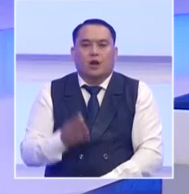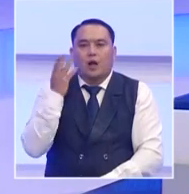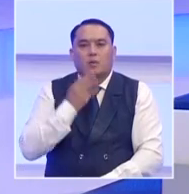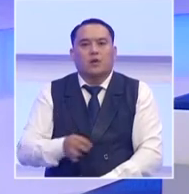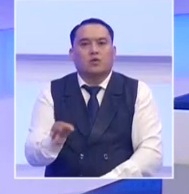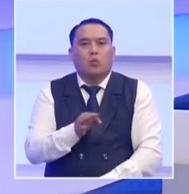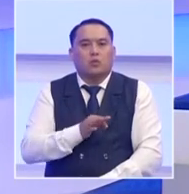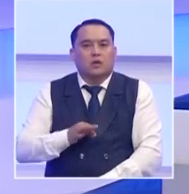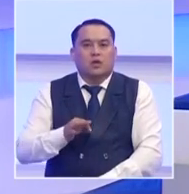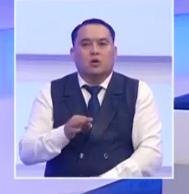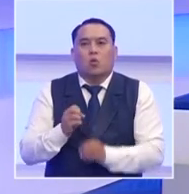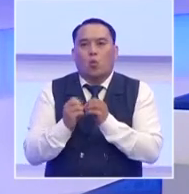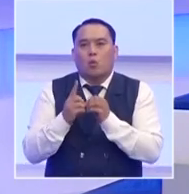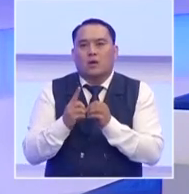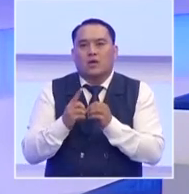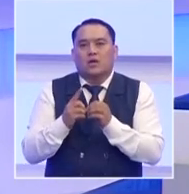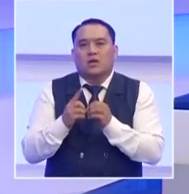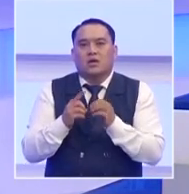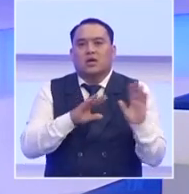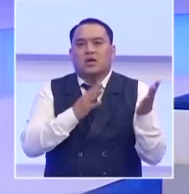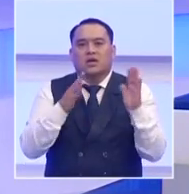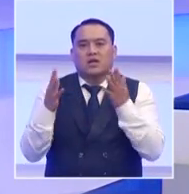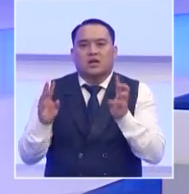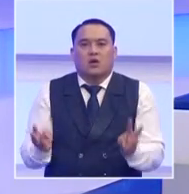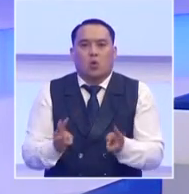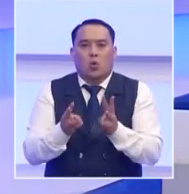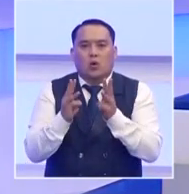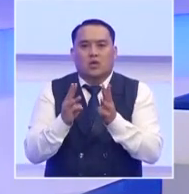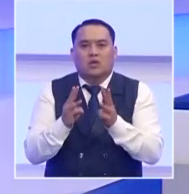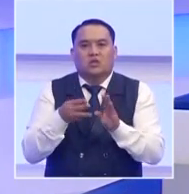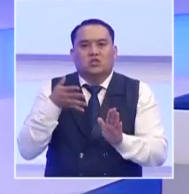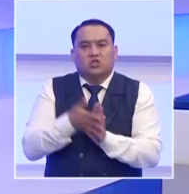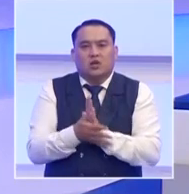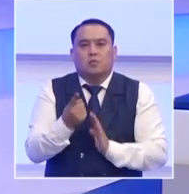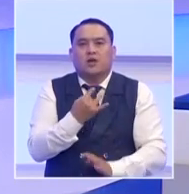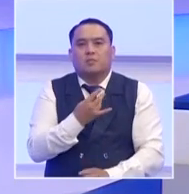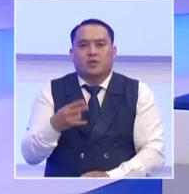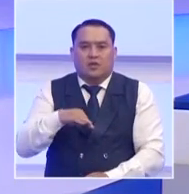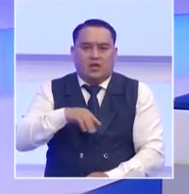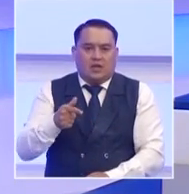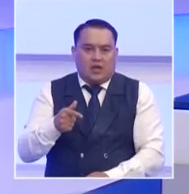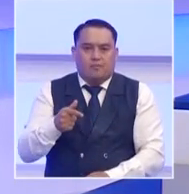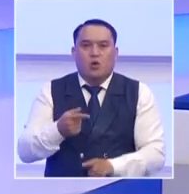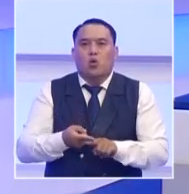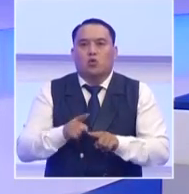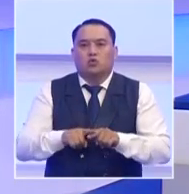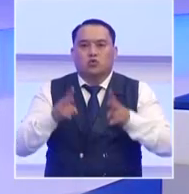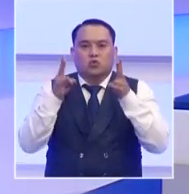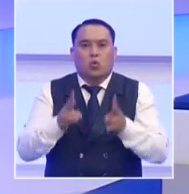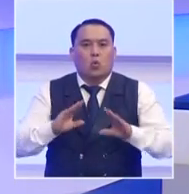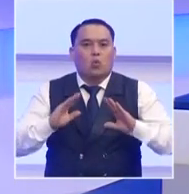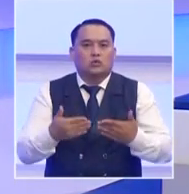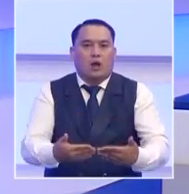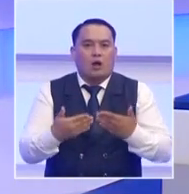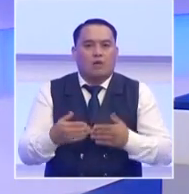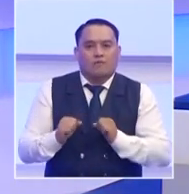Алматы облысында жыл басынан бері 11 ірі орман өрті тіркелген. Шығын көлемі 1 миллион теңгеден асады. Осындай оқиғаларды болдырмау